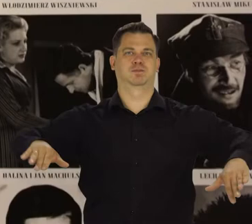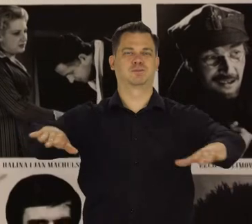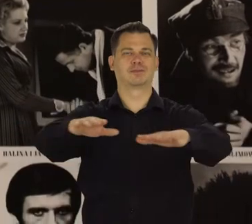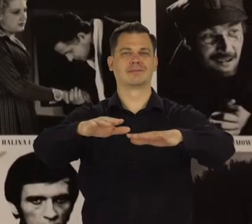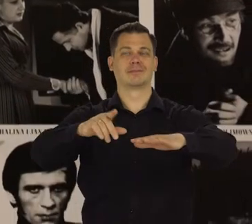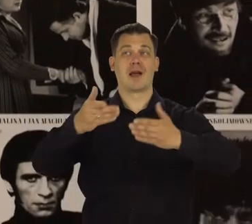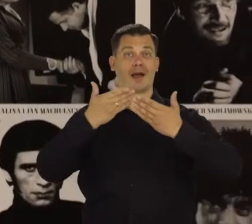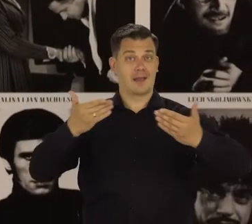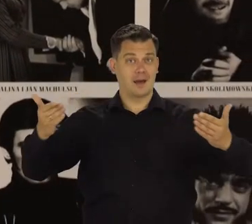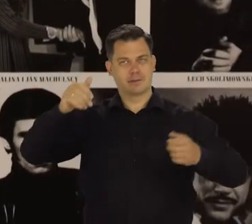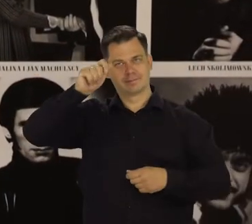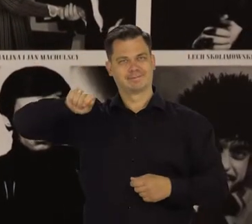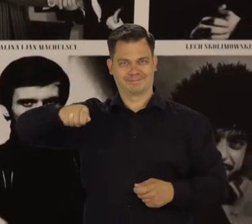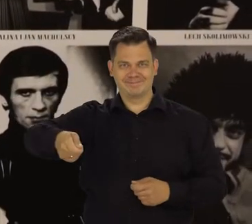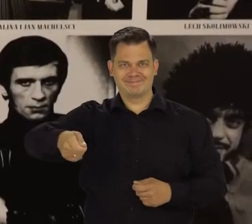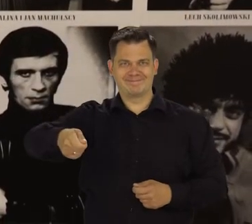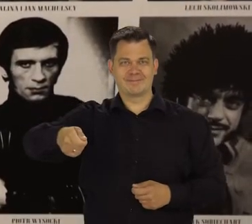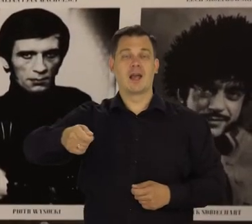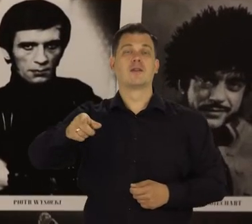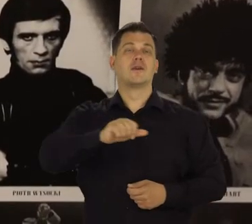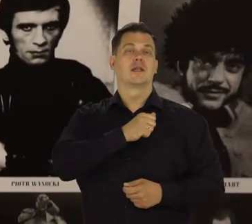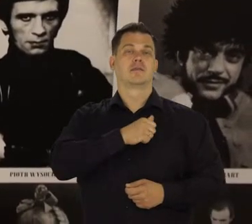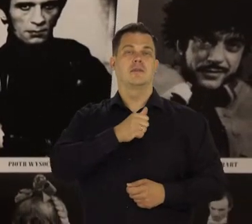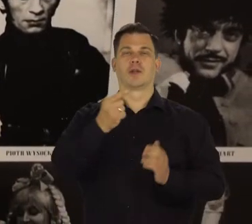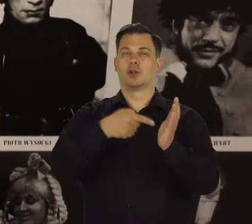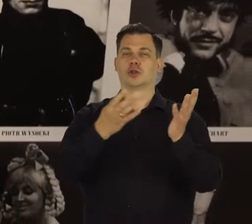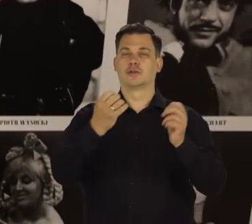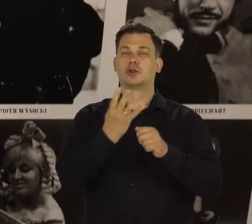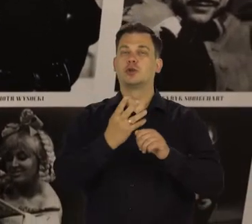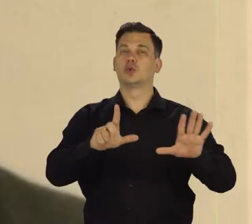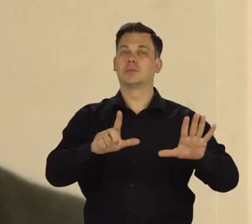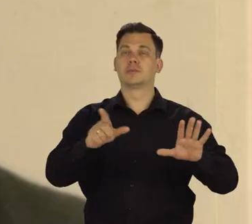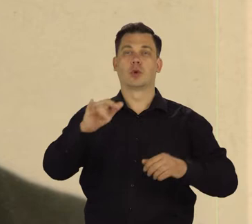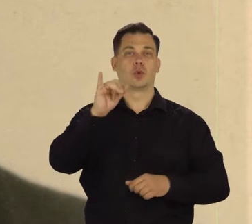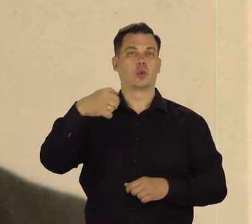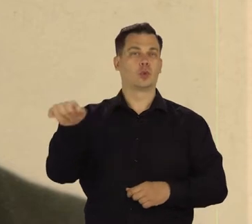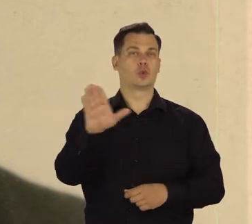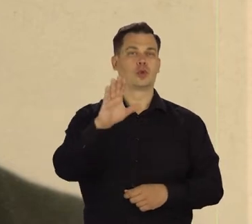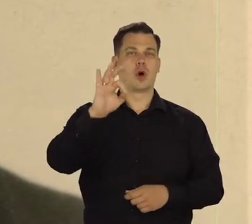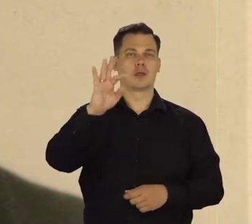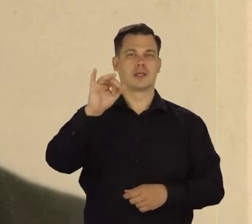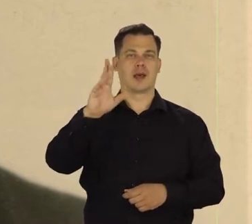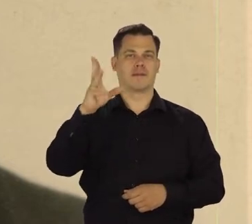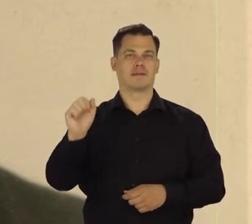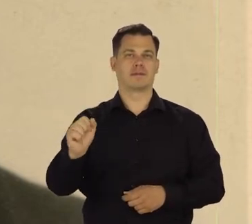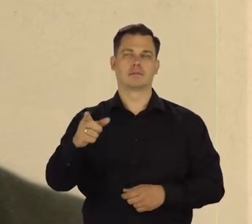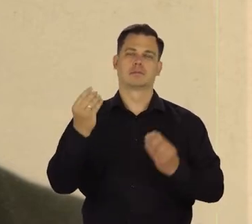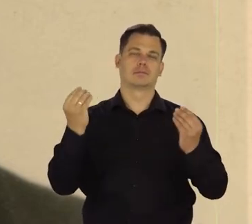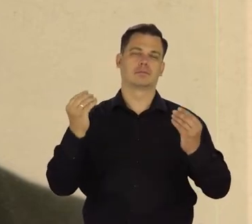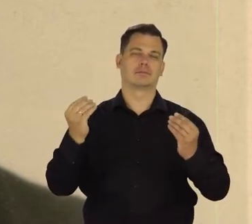teatru. Teatr przyjął imię zmarłego w 1947 roku Juliusza